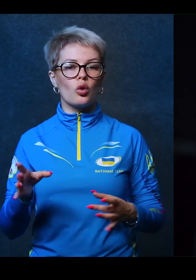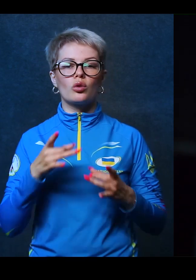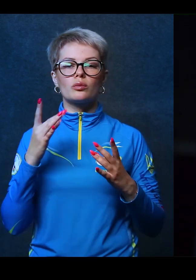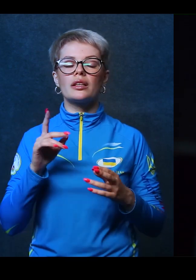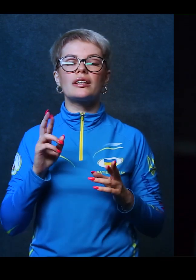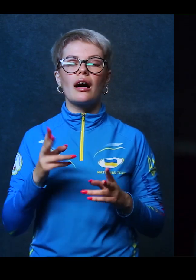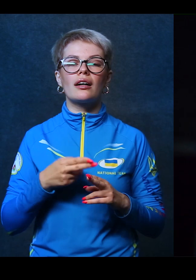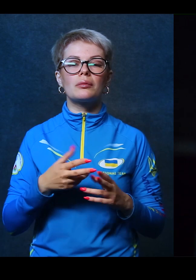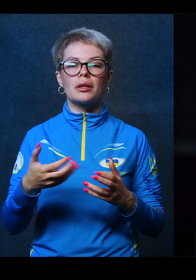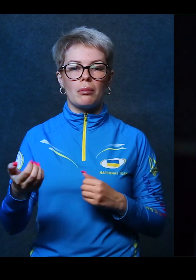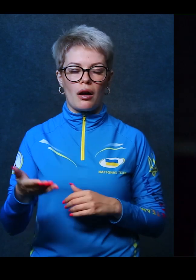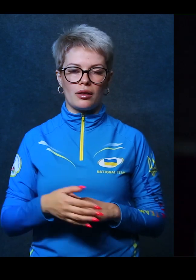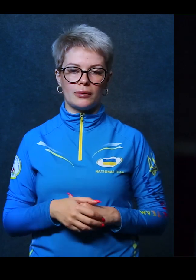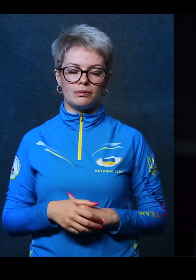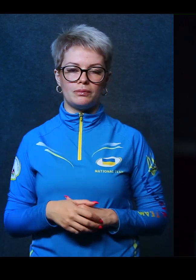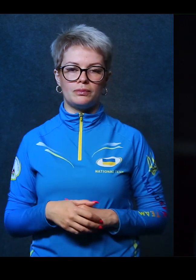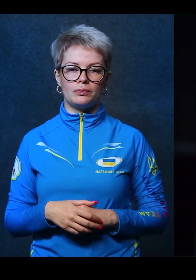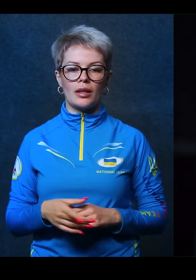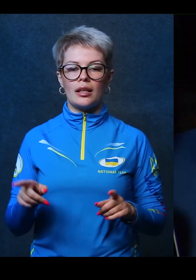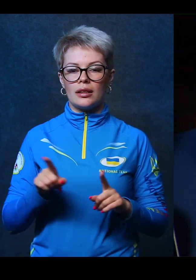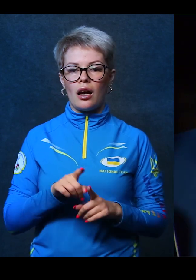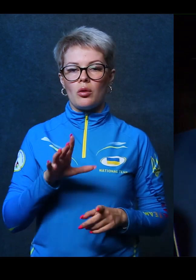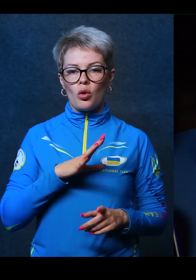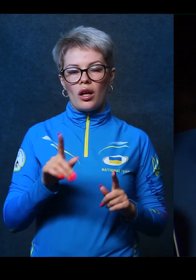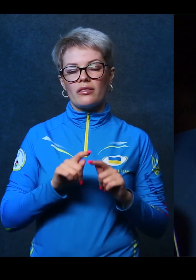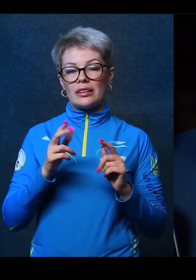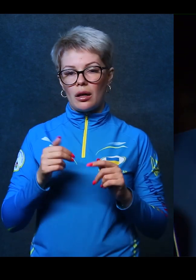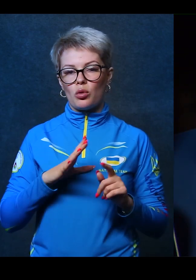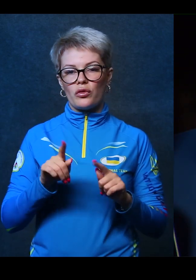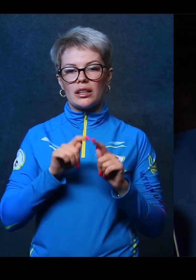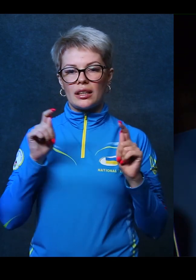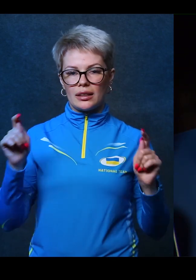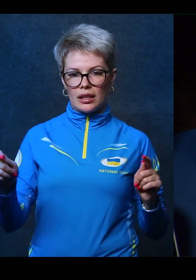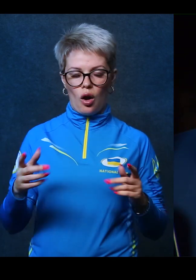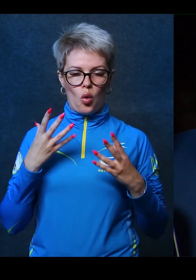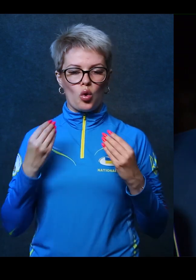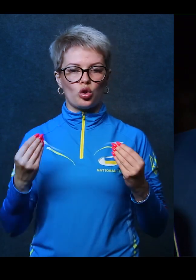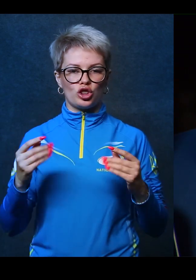про те, як приймали перший день. Так, було відкриття, урочисте відкриття